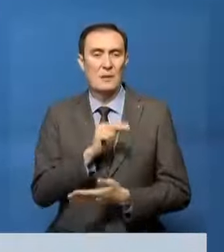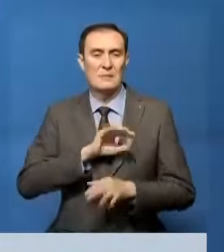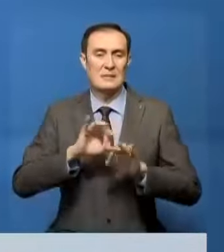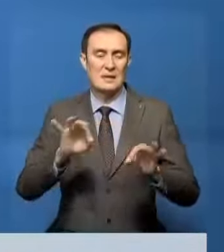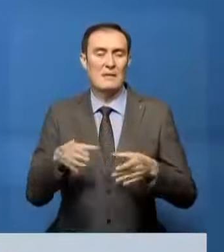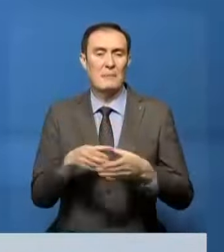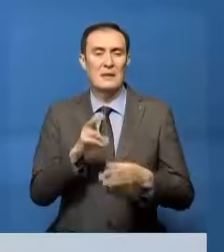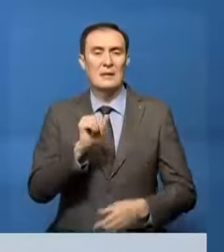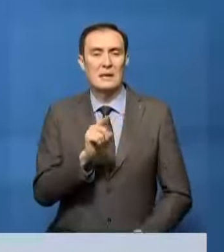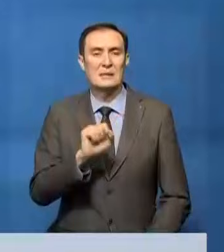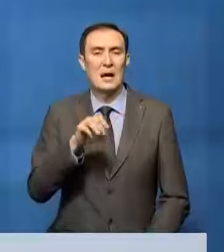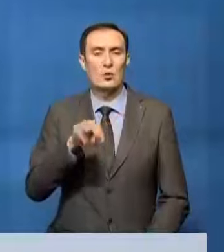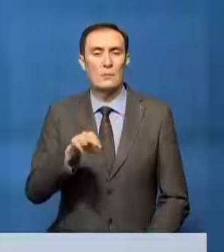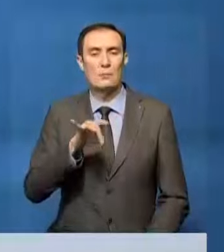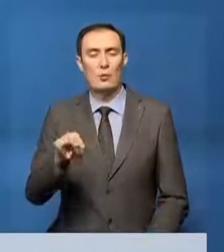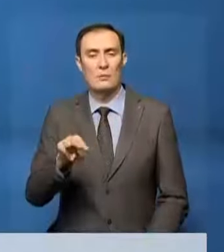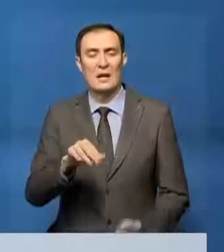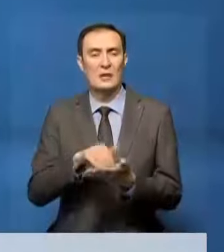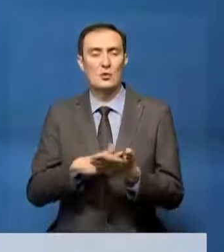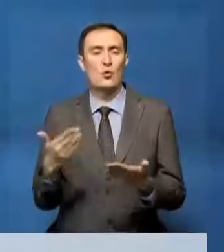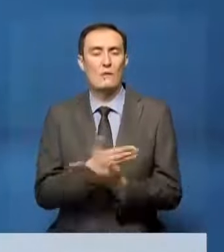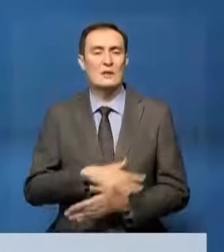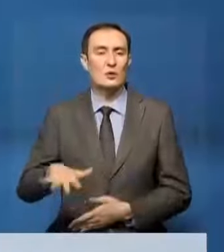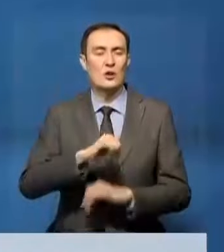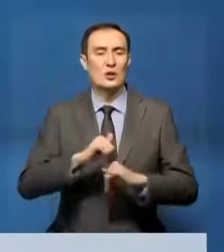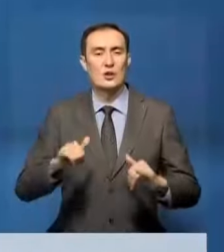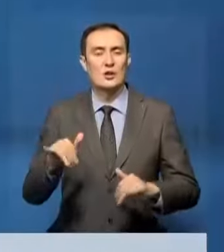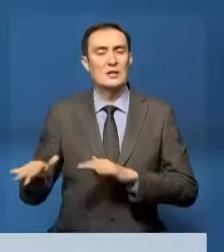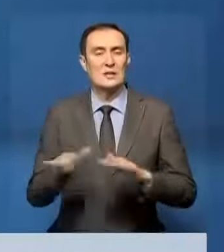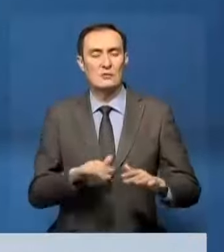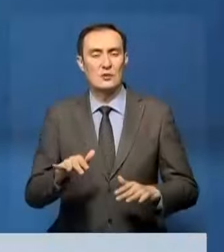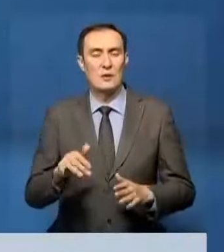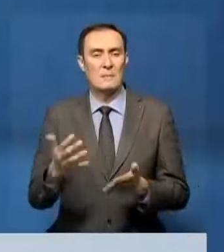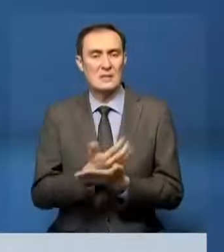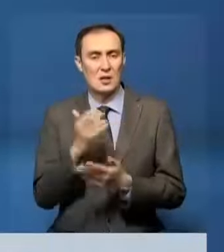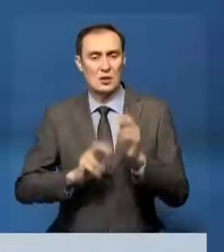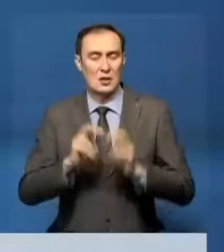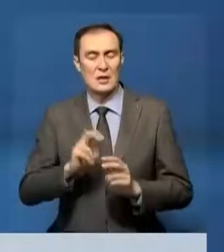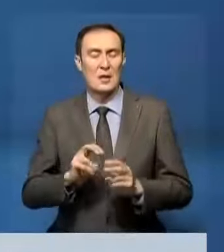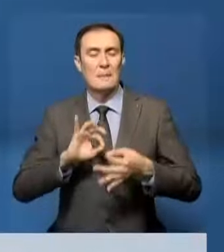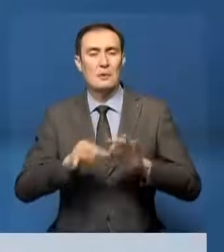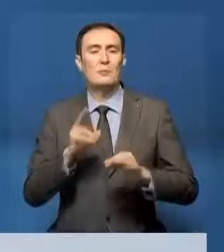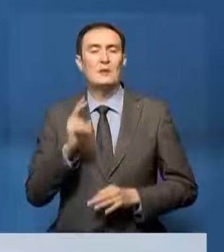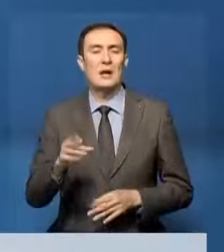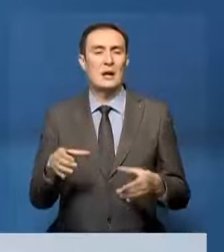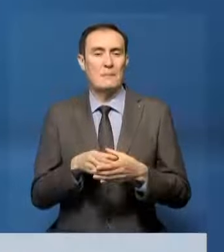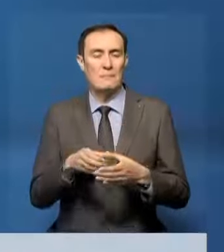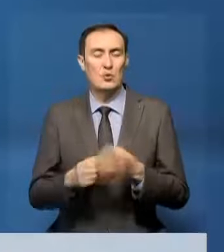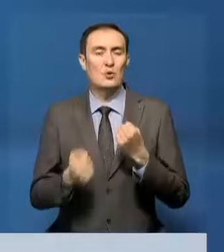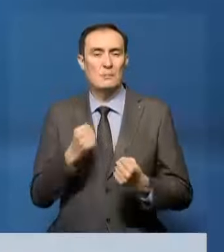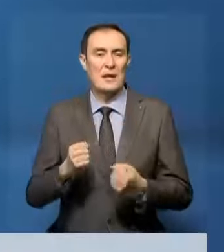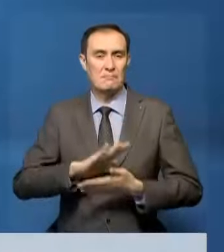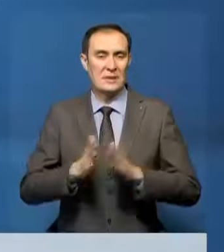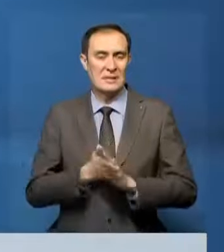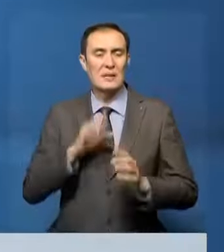в Казатомпроме. Она направлена на оценку новых территорий и расширение действующих месторождений. Подробнее о том, как Казатомпром укрепляет